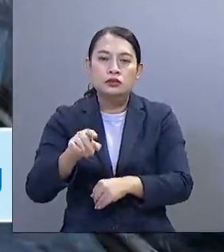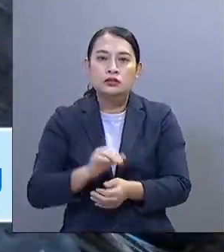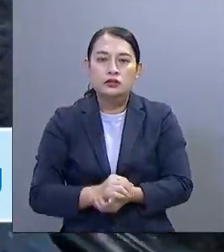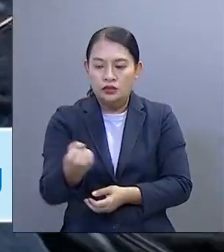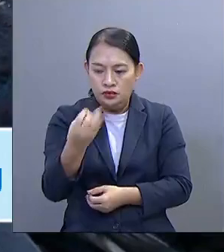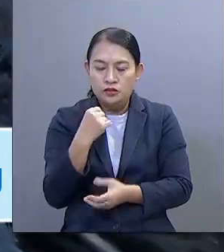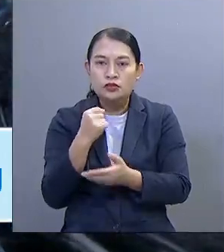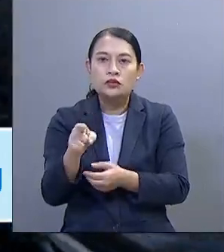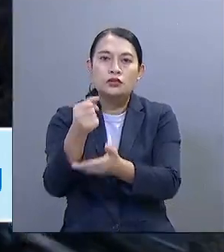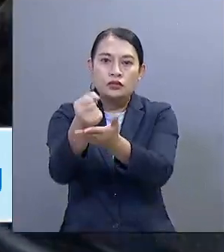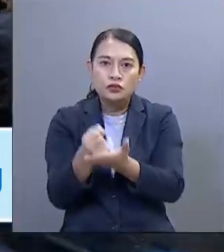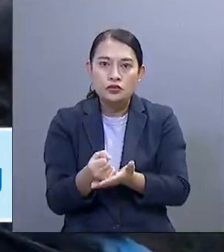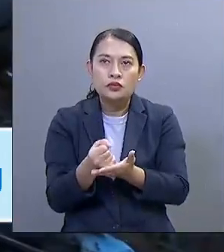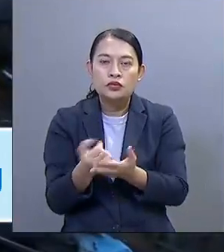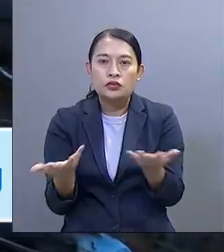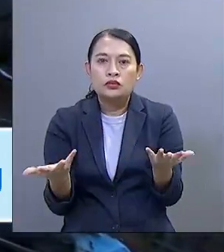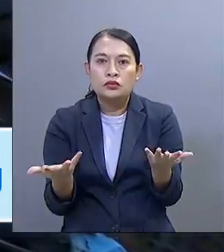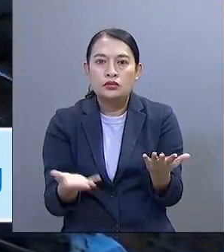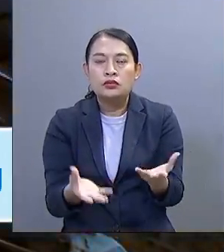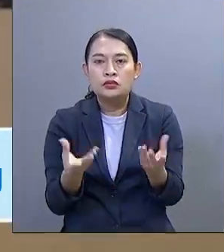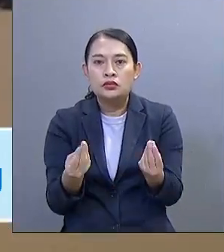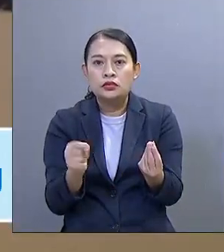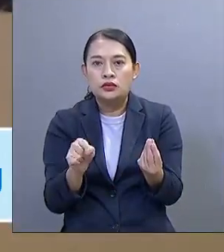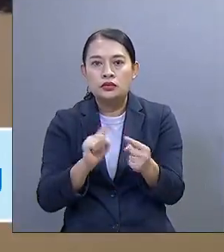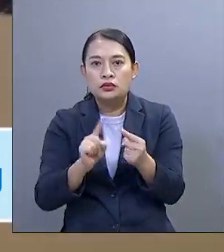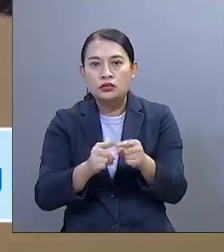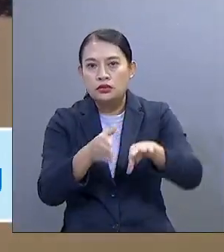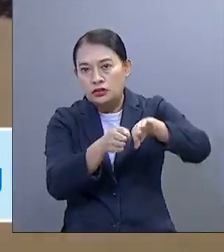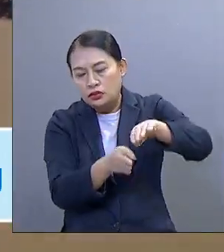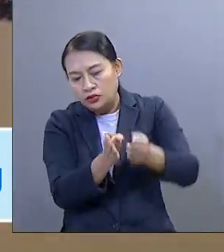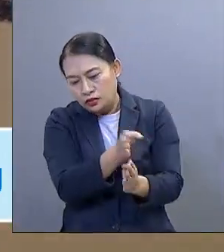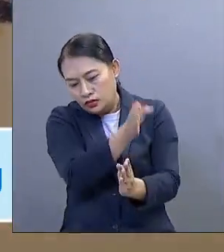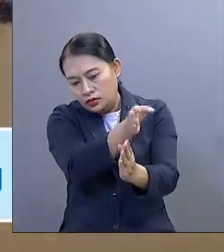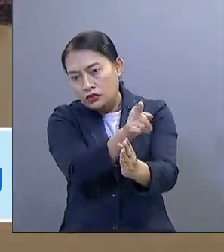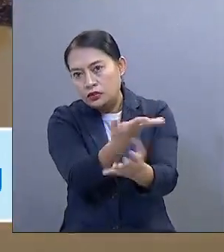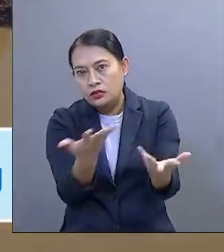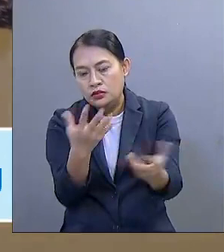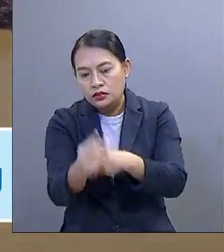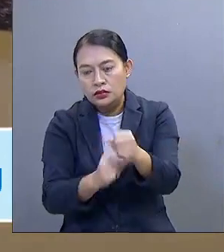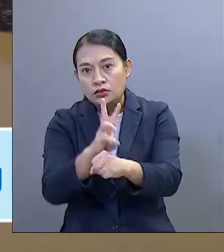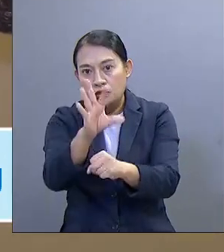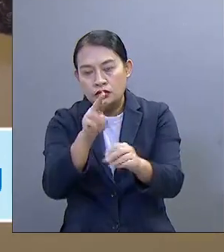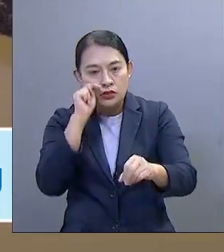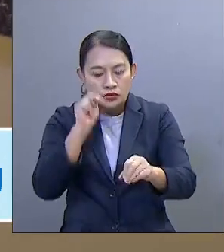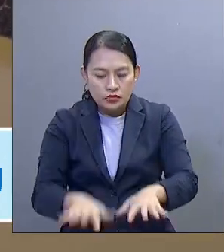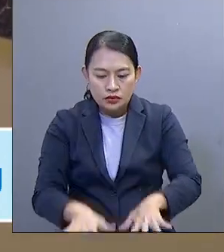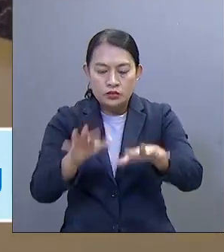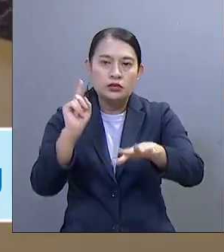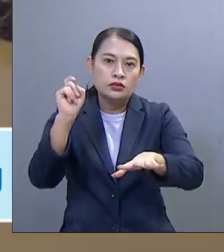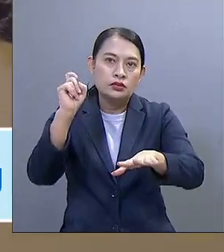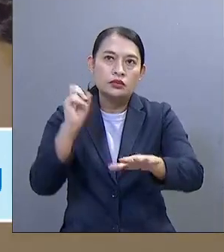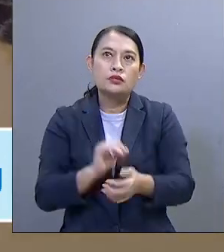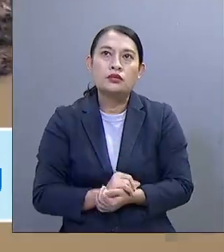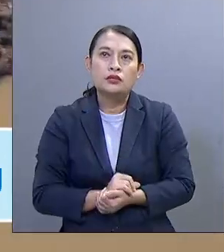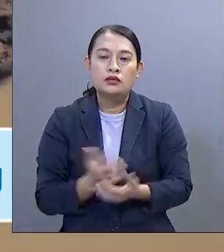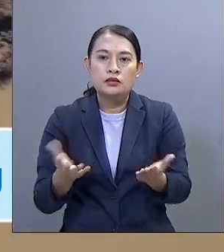งช่วยเหลือ เด๋ยวจะทำเขือนกันดนสไลด์ให้ภัใป 65แต่วป 65 น้ำท่วมยั่ไม่ได้ทําา่แล